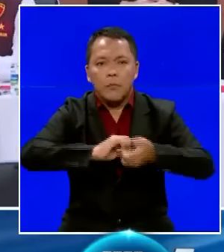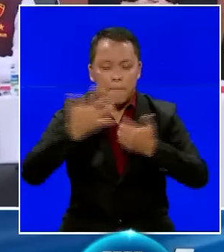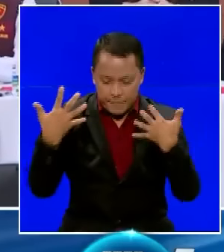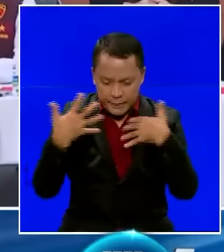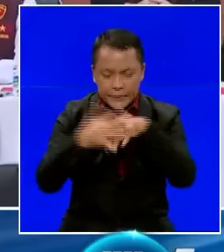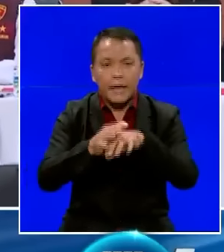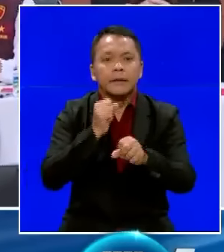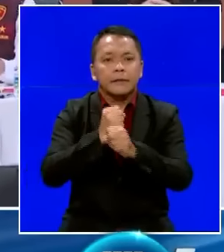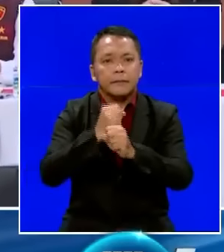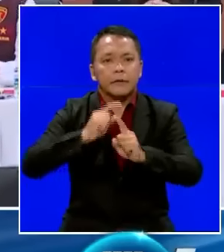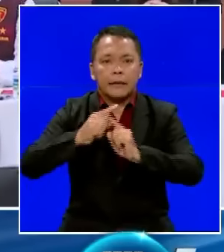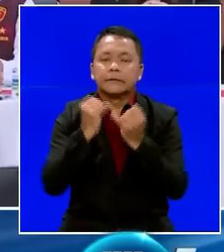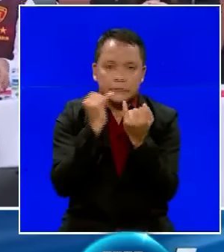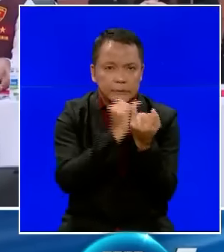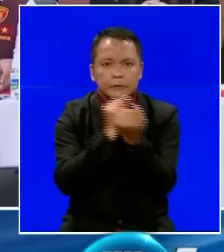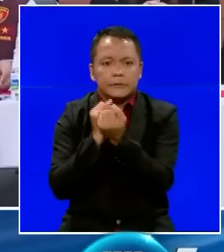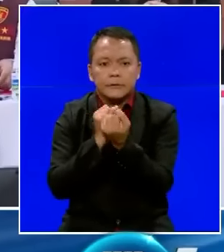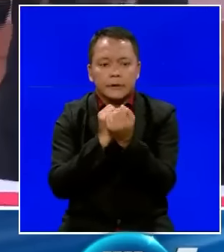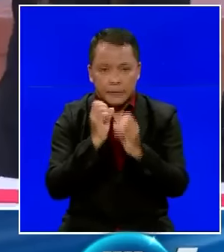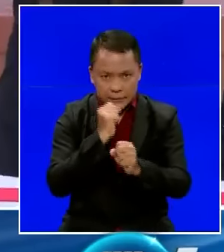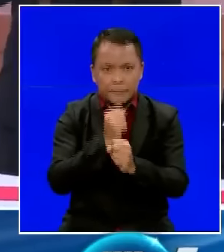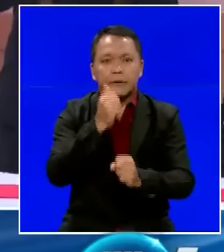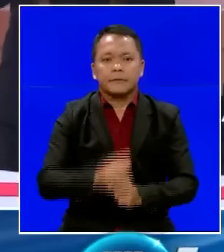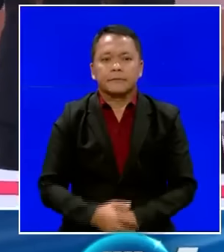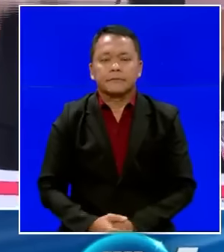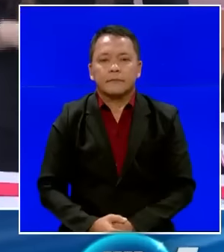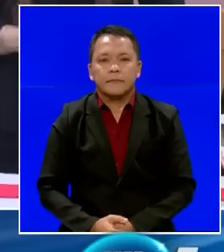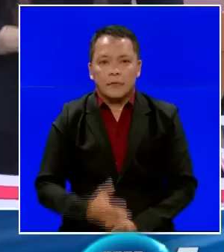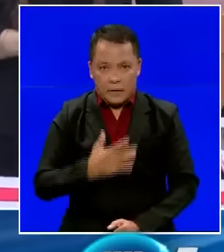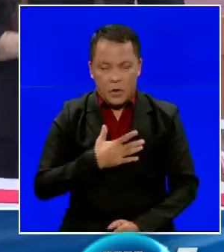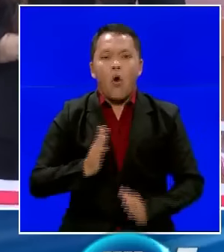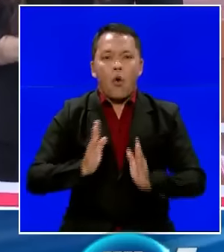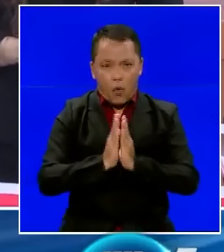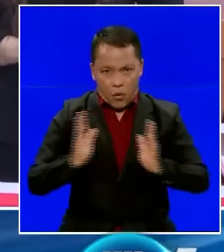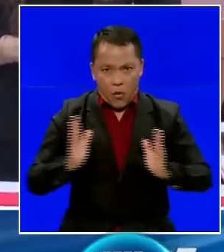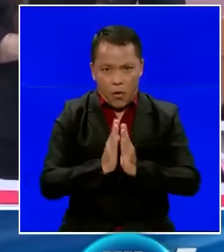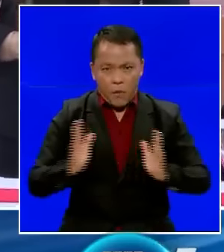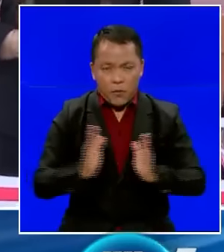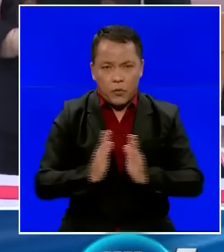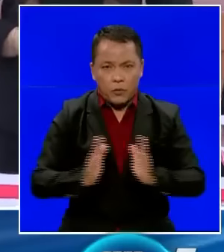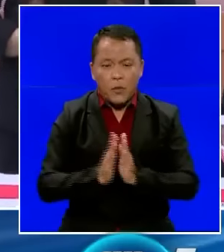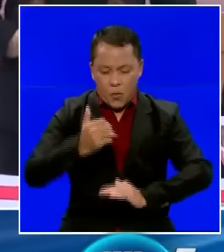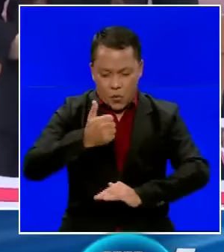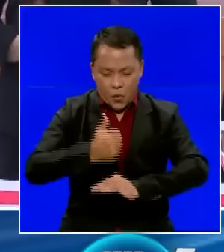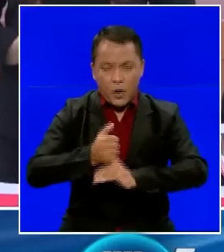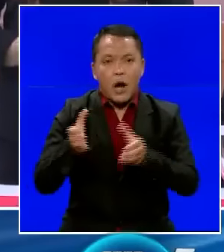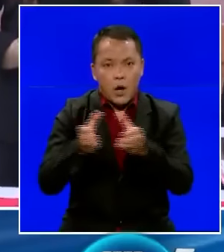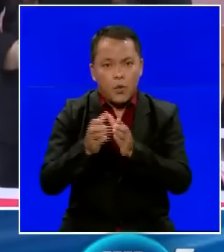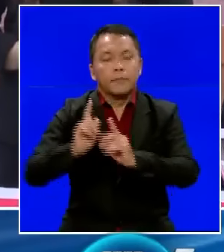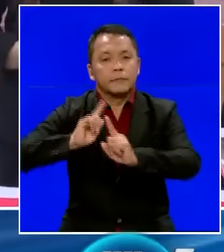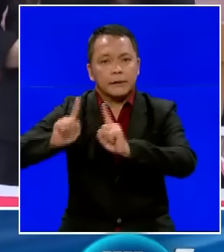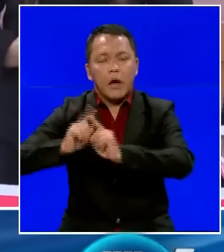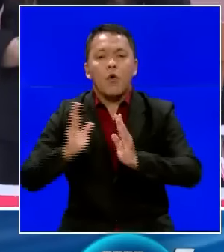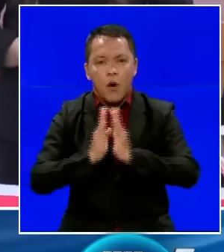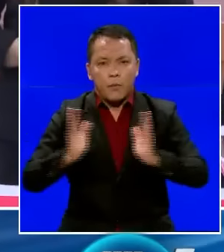านการปฏิบัติกันอย่างใกล้ชิดถึงจะสำเร็จผมก็ต้องกราบขอบพระคุณท่านผู้จัดการและทีมงานอีกครั้งหนึ่ง